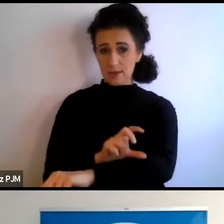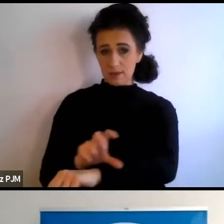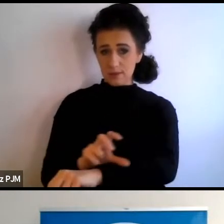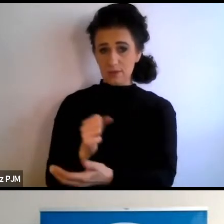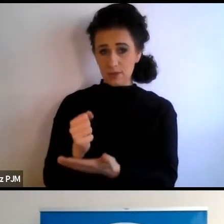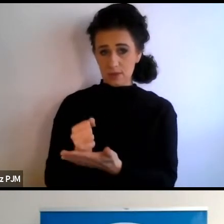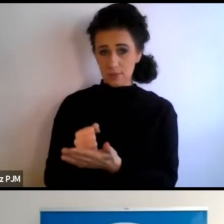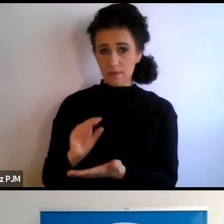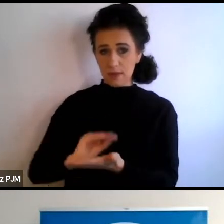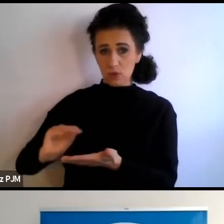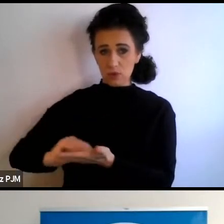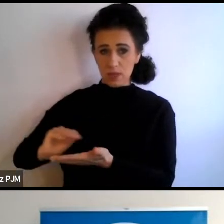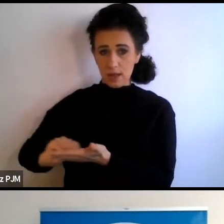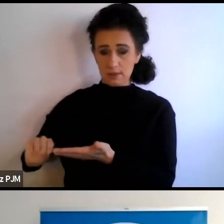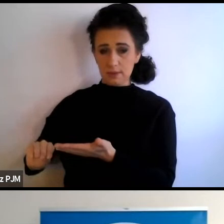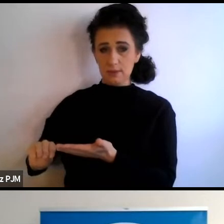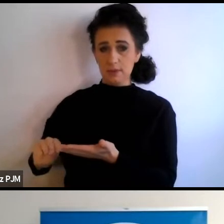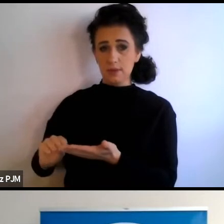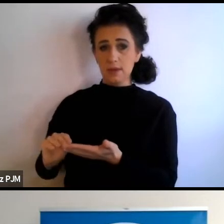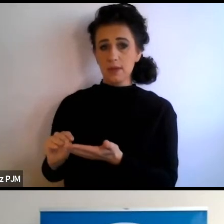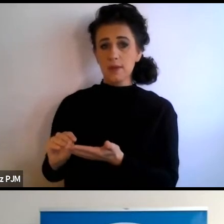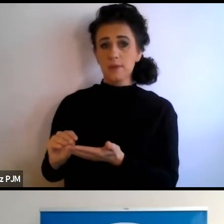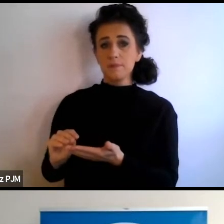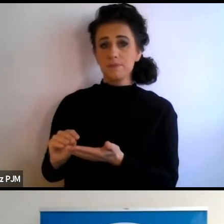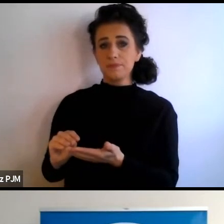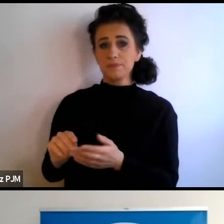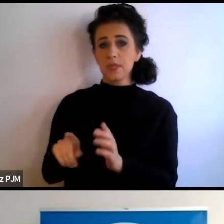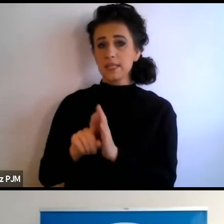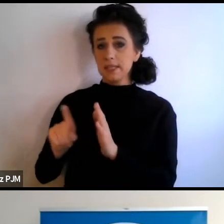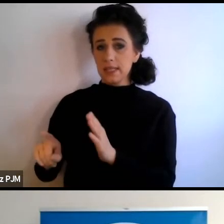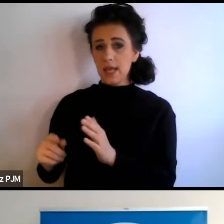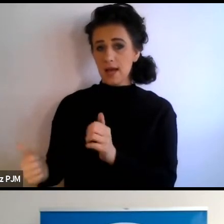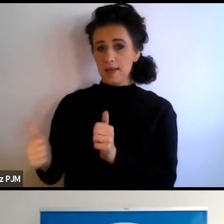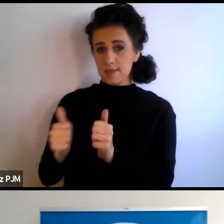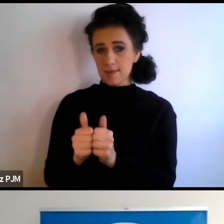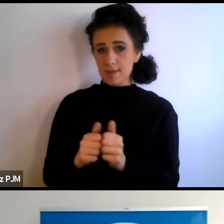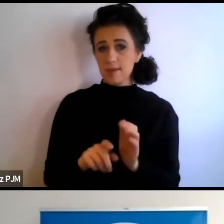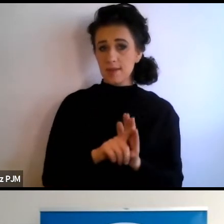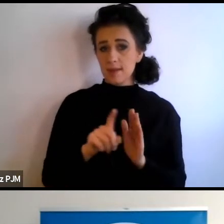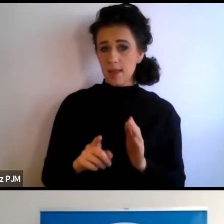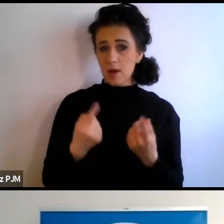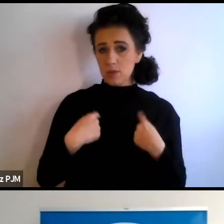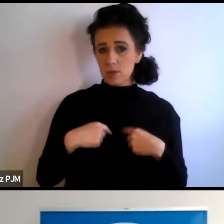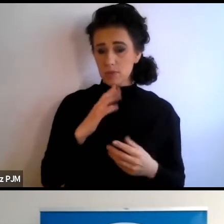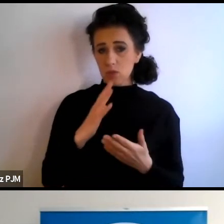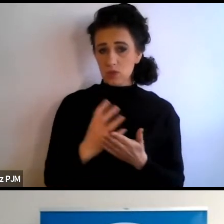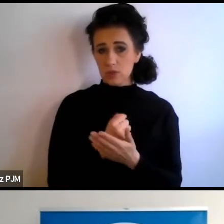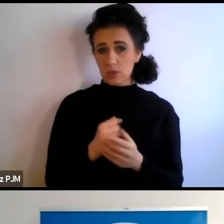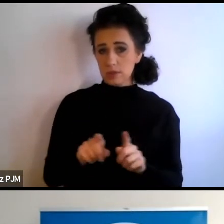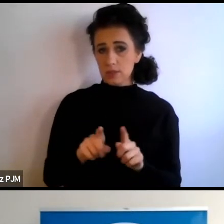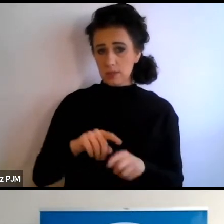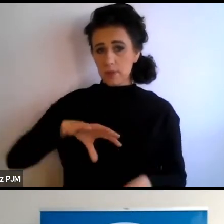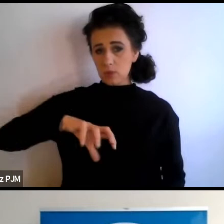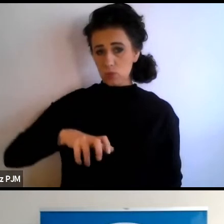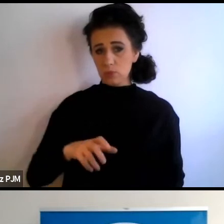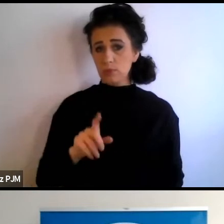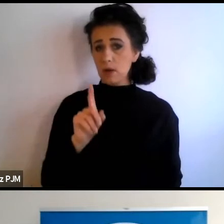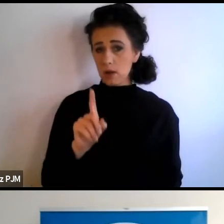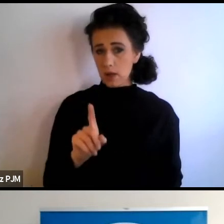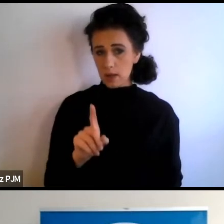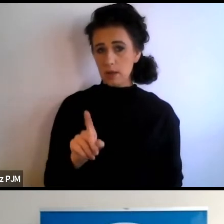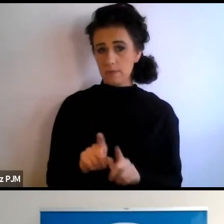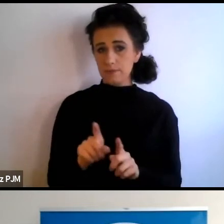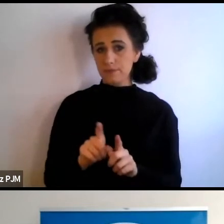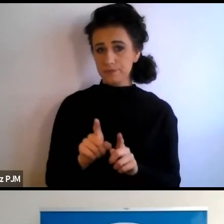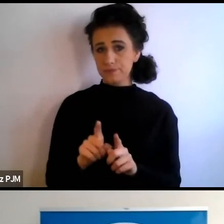te notatki są sporządzane zarówno dla asystenta, jak i dla tej osoby, która z nich korzysta, bo to jest ta sama grupa, ale też stawka za